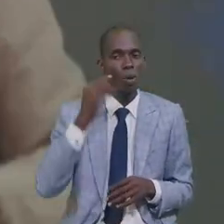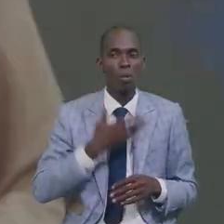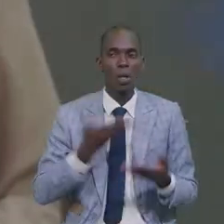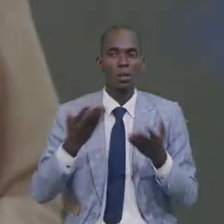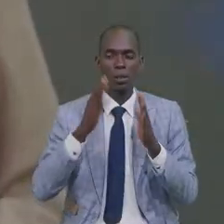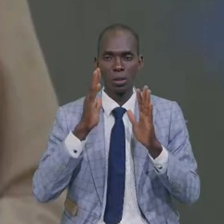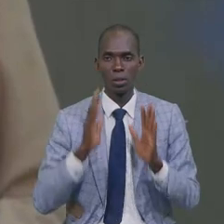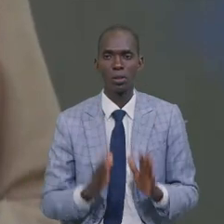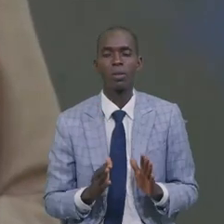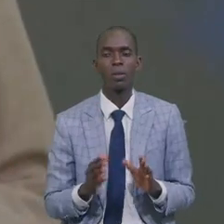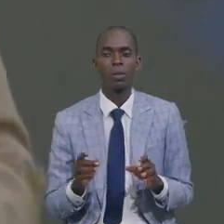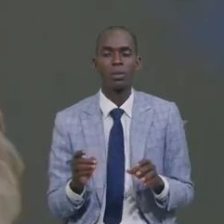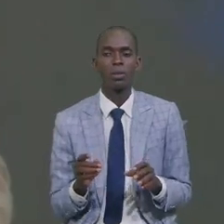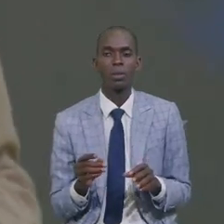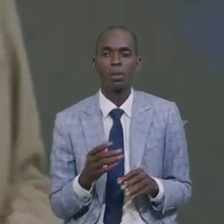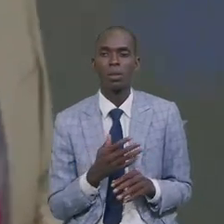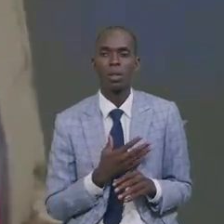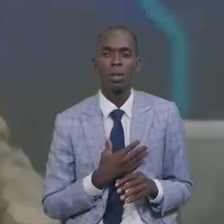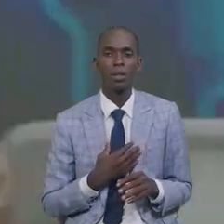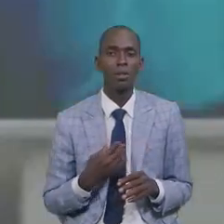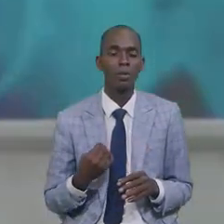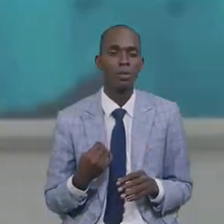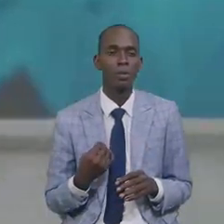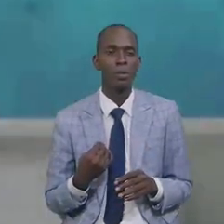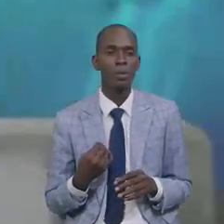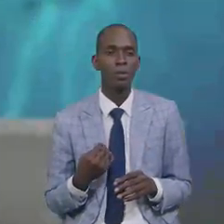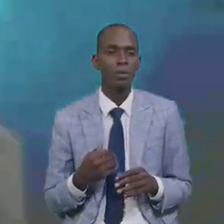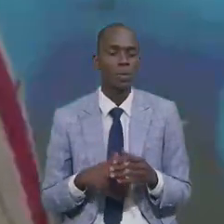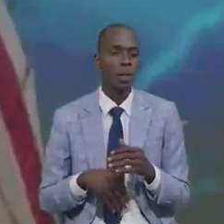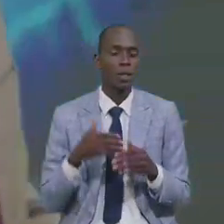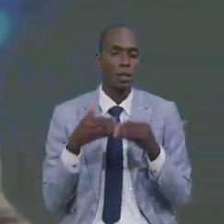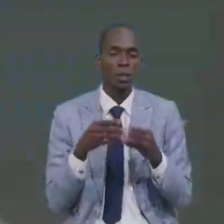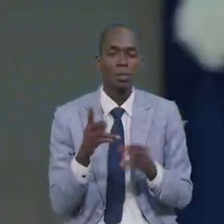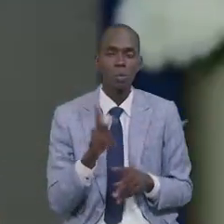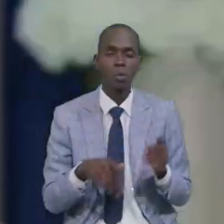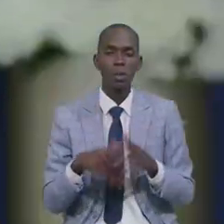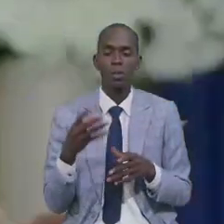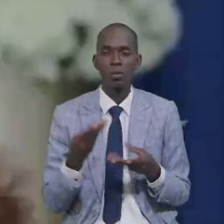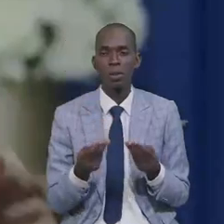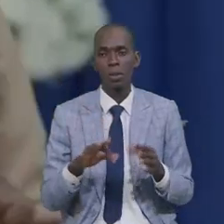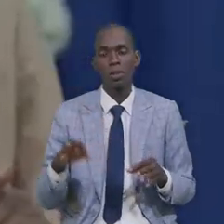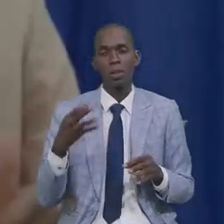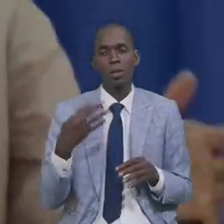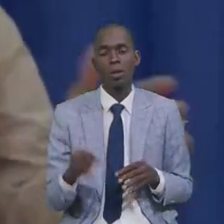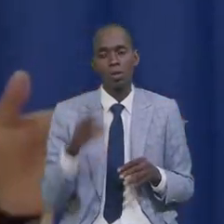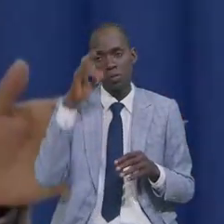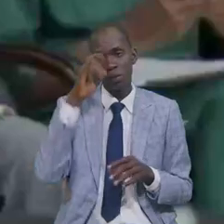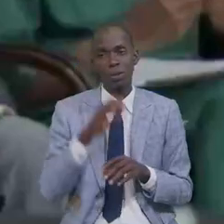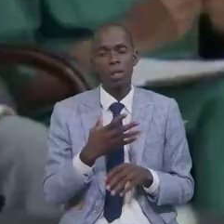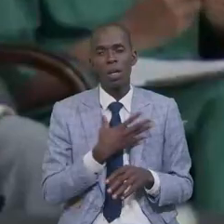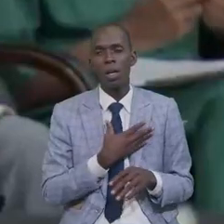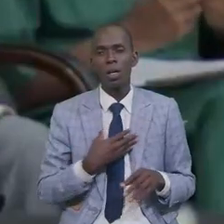mort. C'est toi. Lève-toi et conduis le peuple sur la terre promise. Il était serviteur de Dieu.